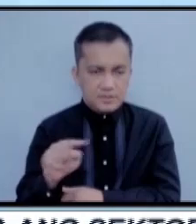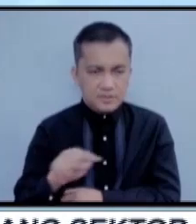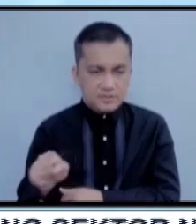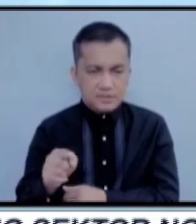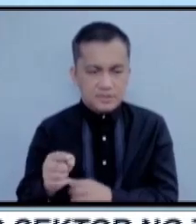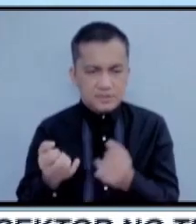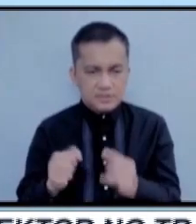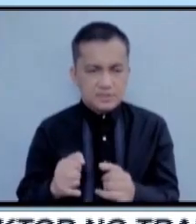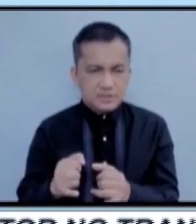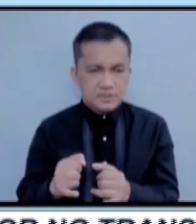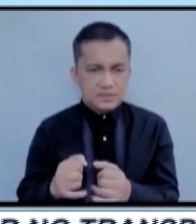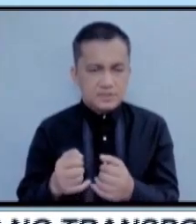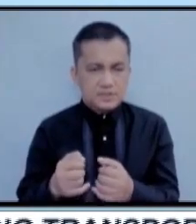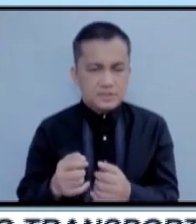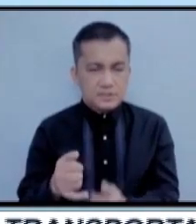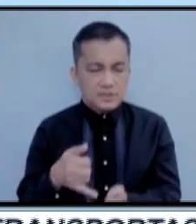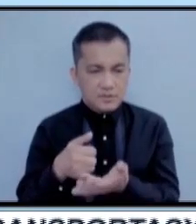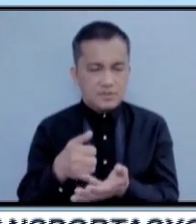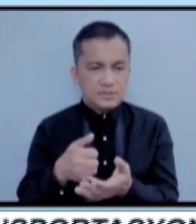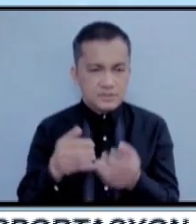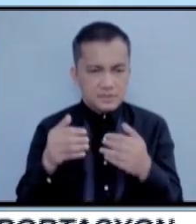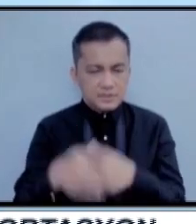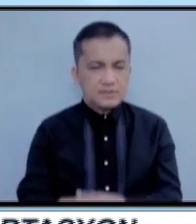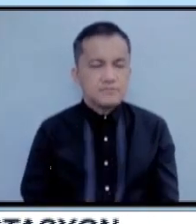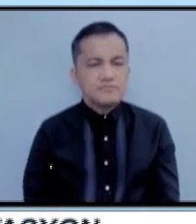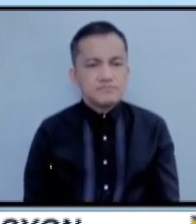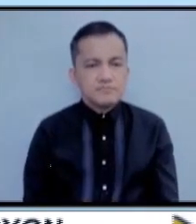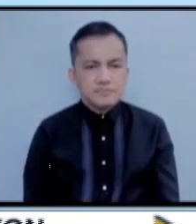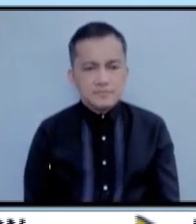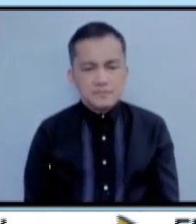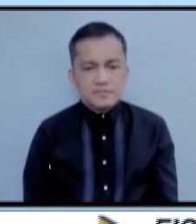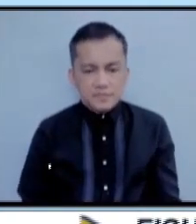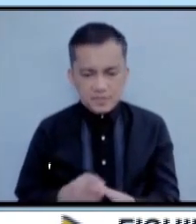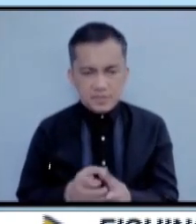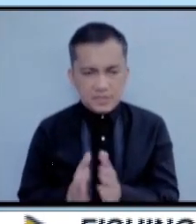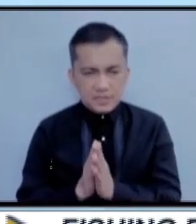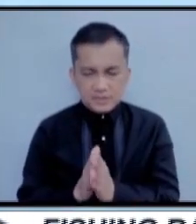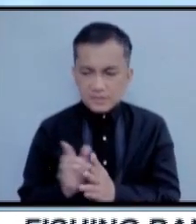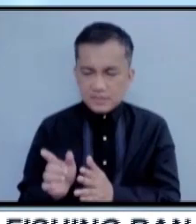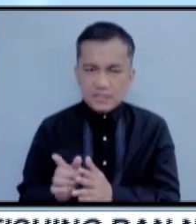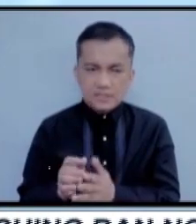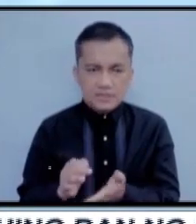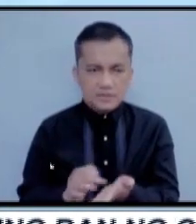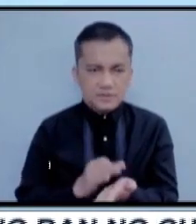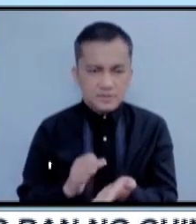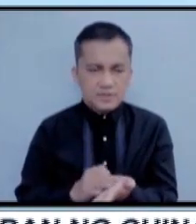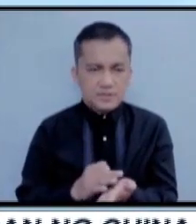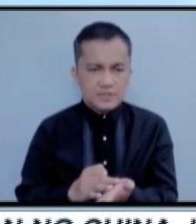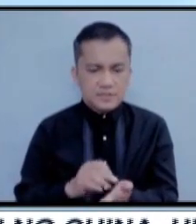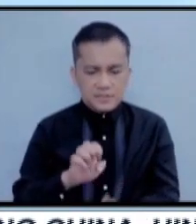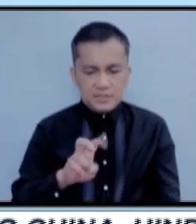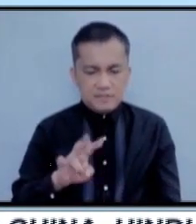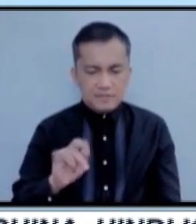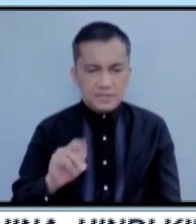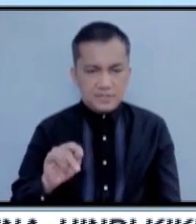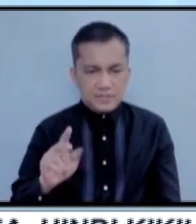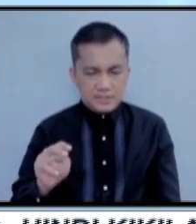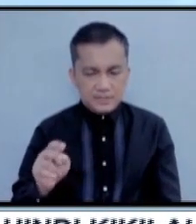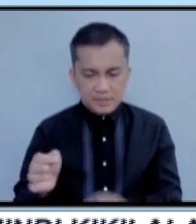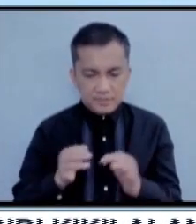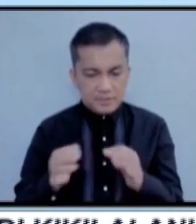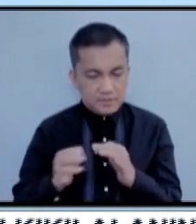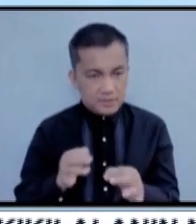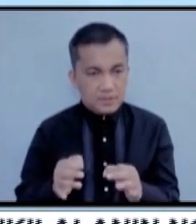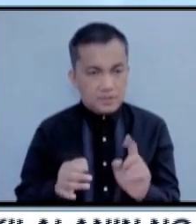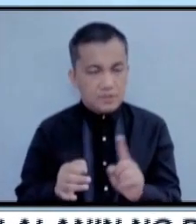Awards night una ay nanghingi sila ng tawad sa beteranong actes na si Eva Darren at ipinaliwanag rin nila kung ano ang nangyari